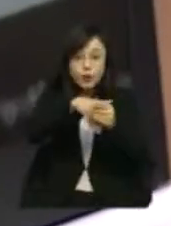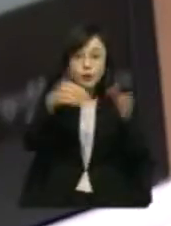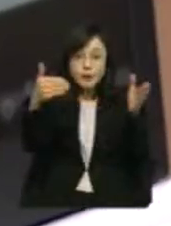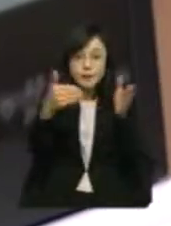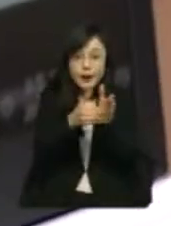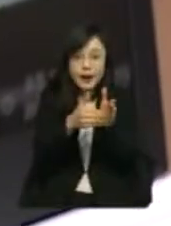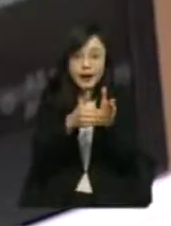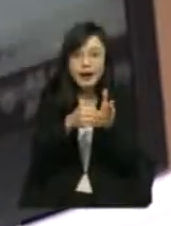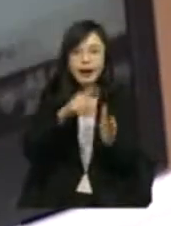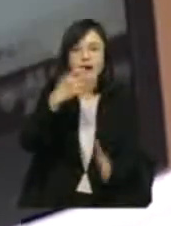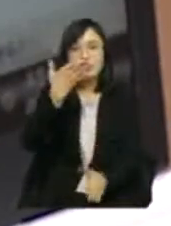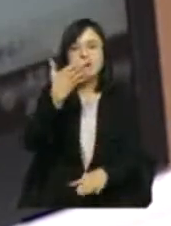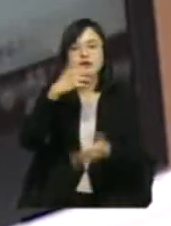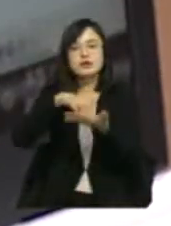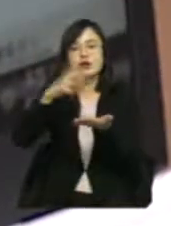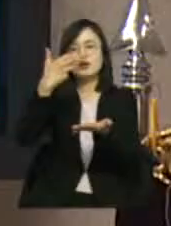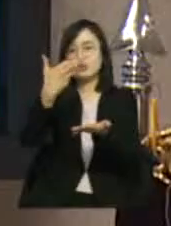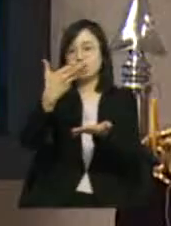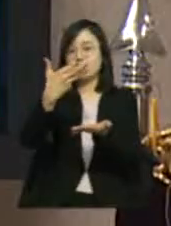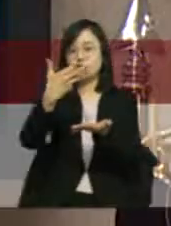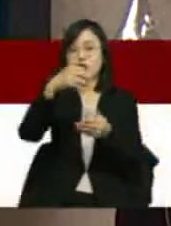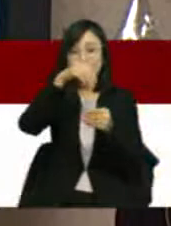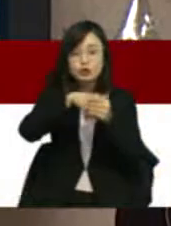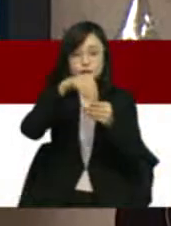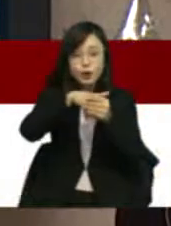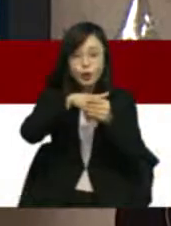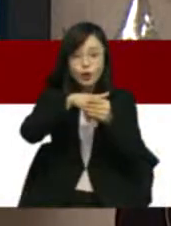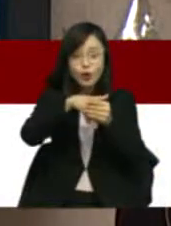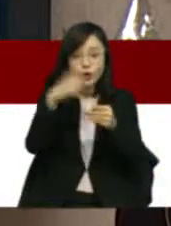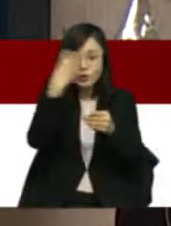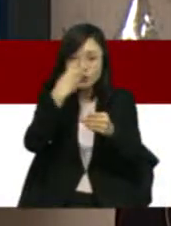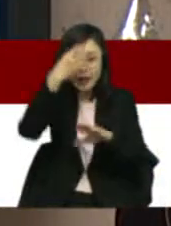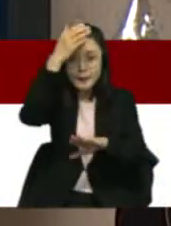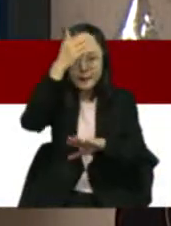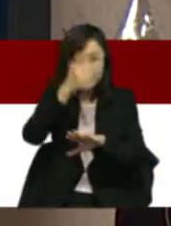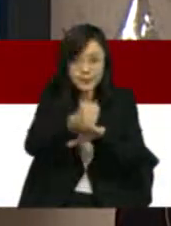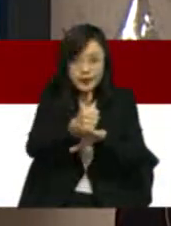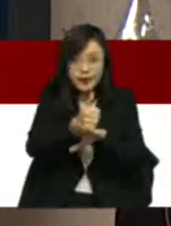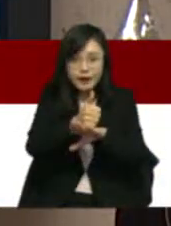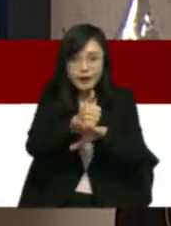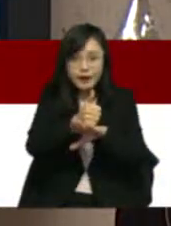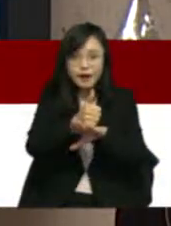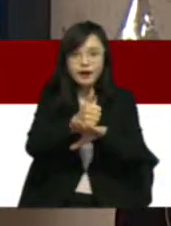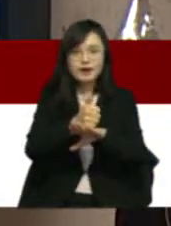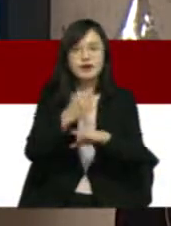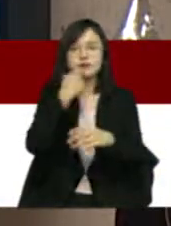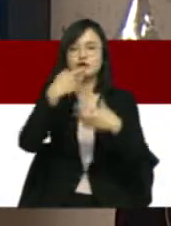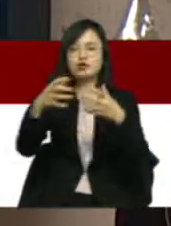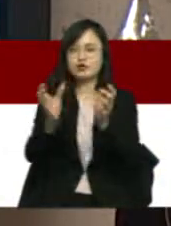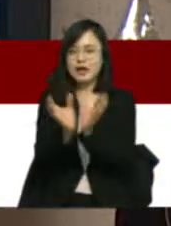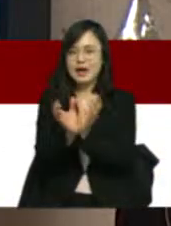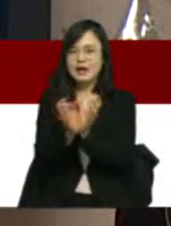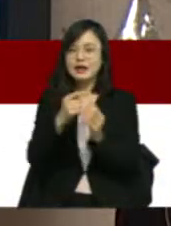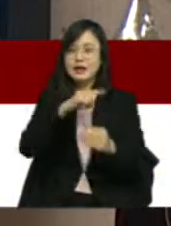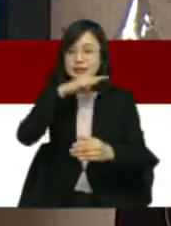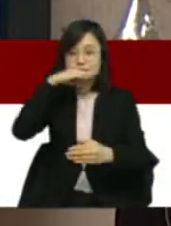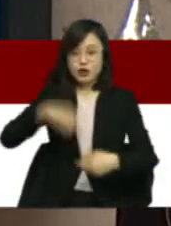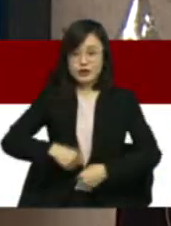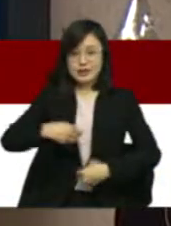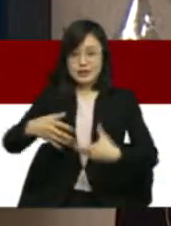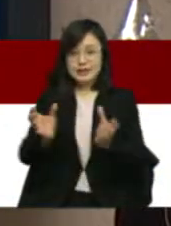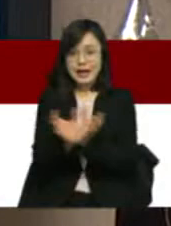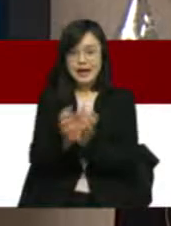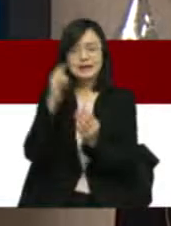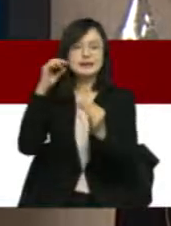가운데 18명 의원이 투표했습니다. 민주당과 정의당 의원 12명은 찬성표를 던졌고 자유한국당